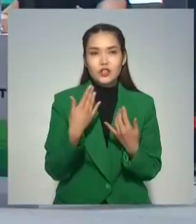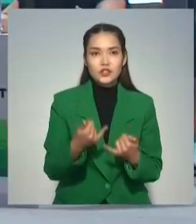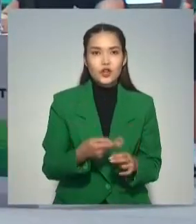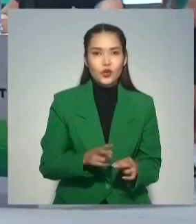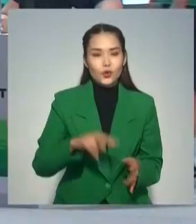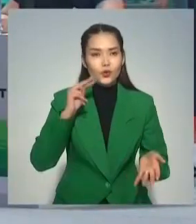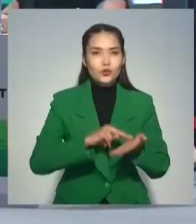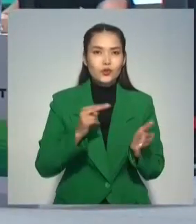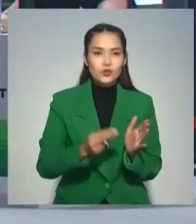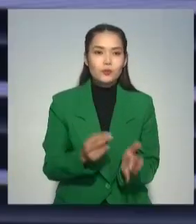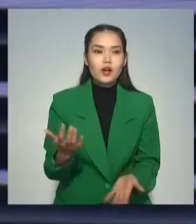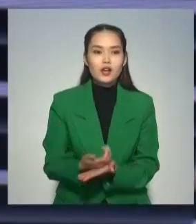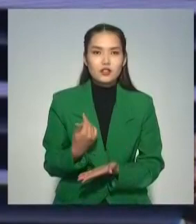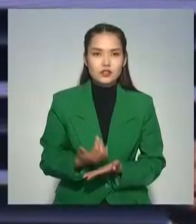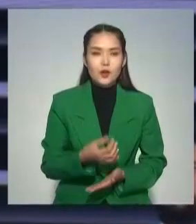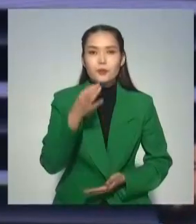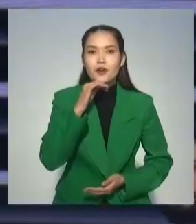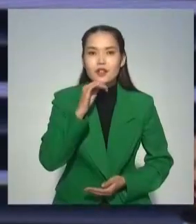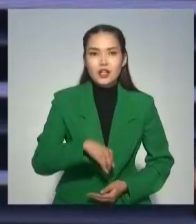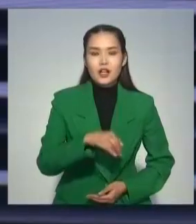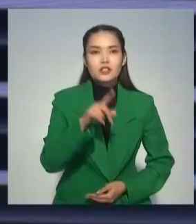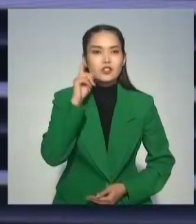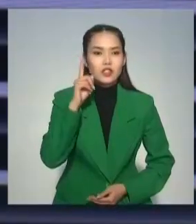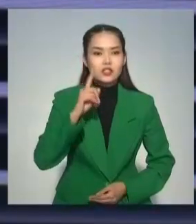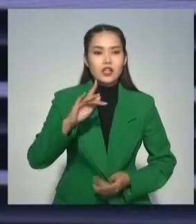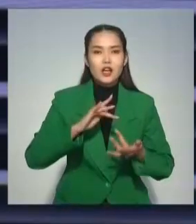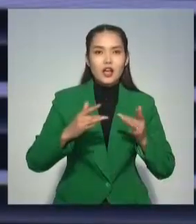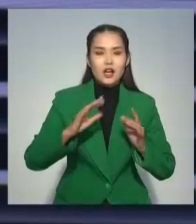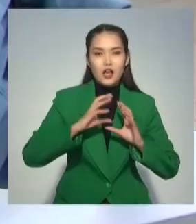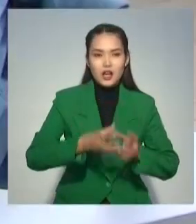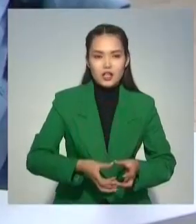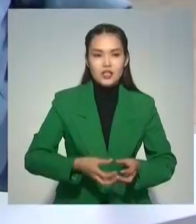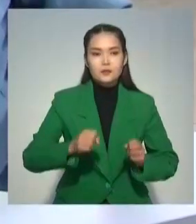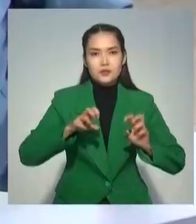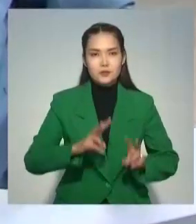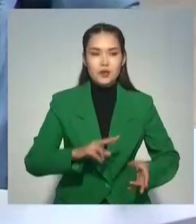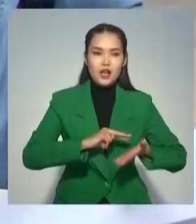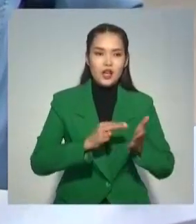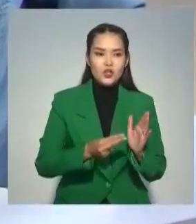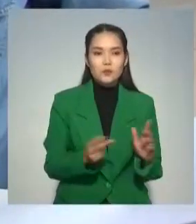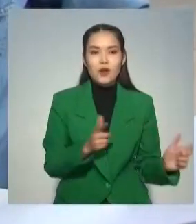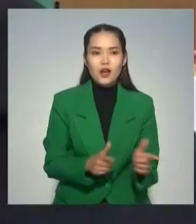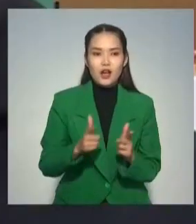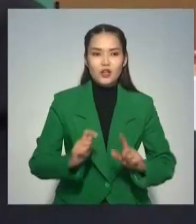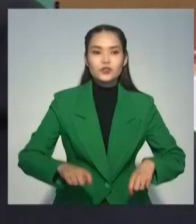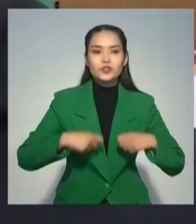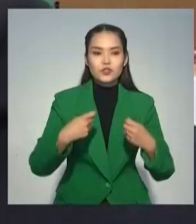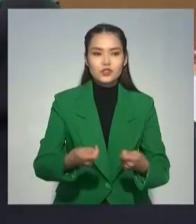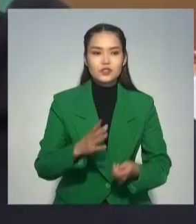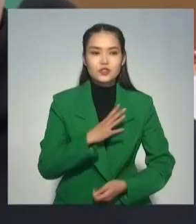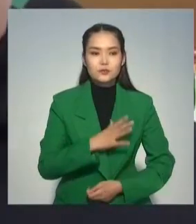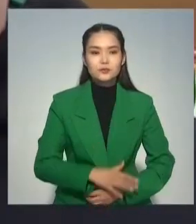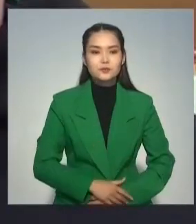жоба жалғасын табатын және талантты жастарды әлемдік турнирге дайындау үшін арнайы жоспар әзірленіп жатқанын жеткізді. Ол спортшыларды